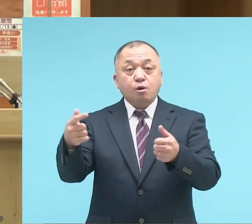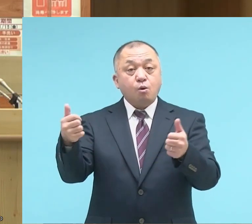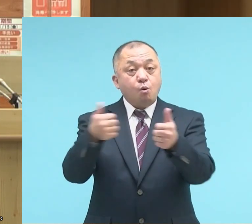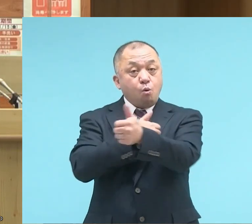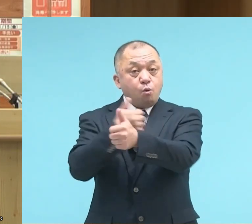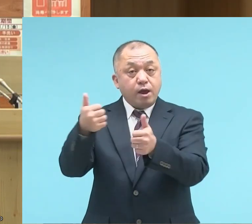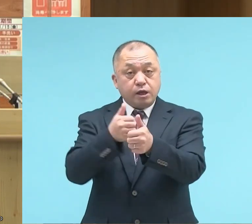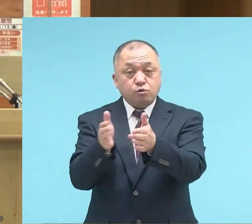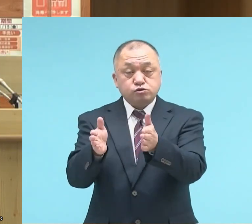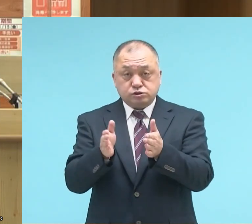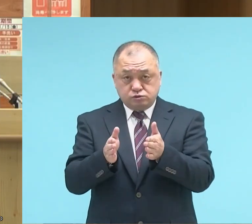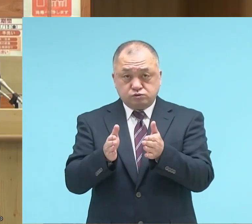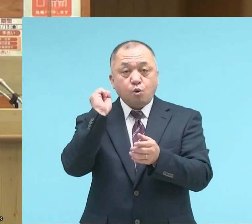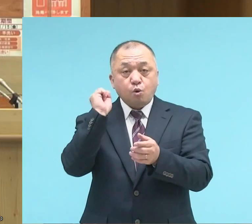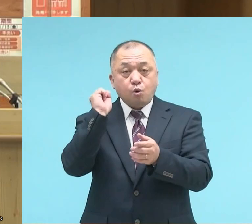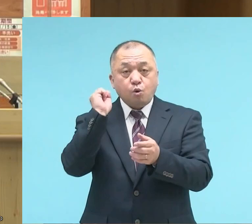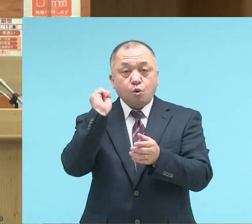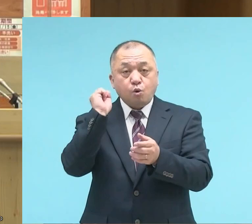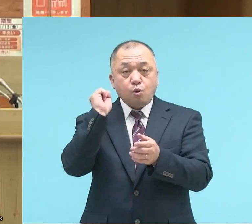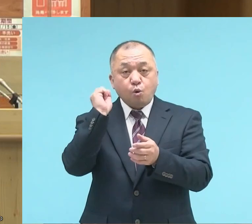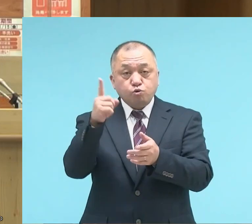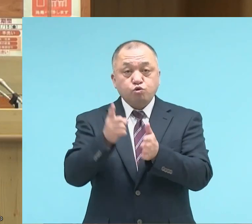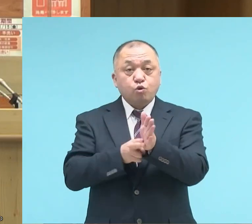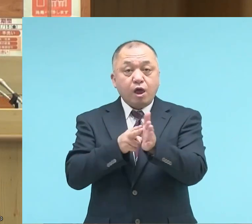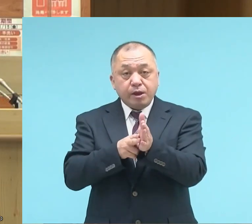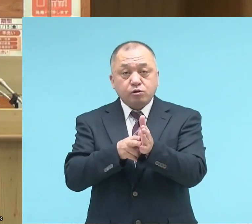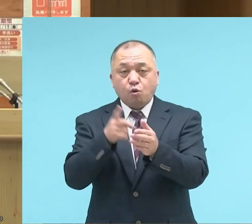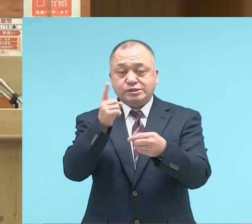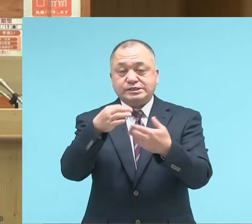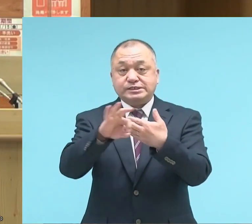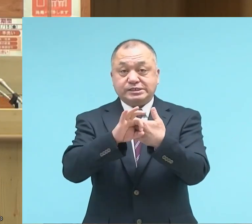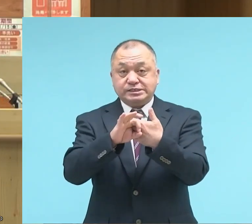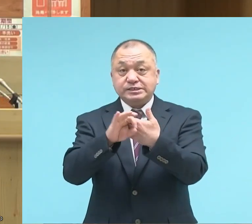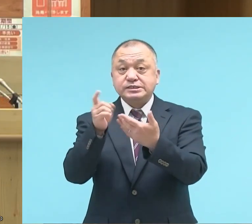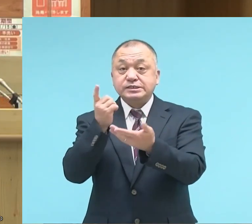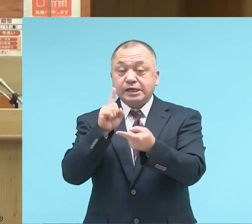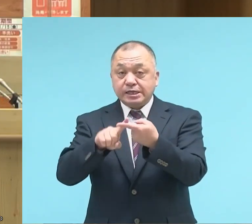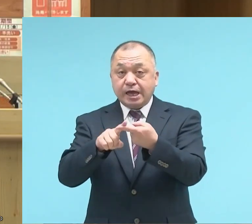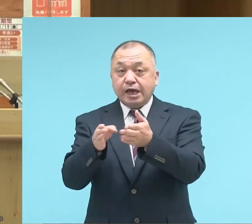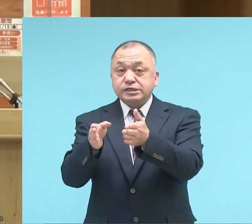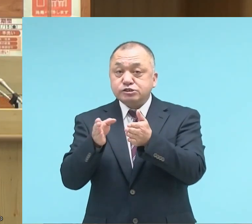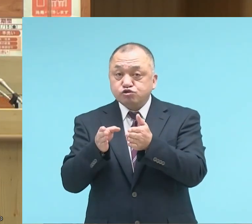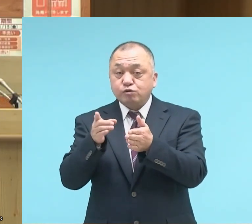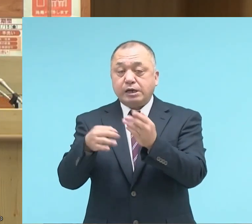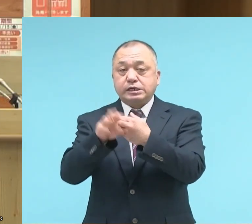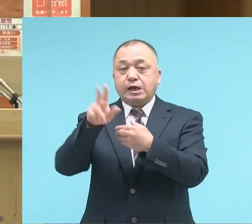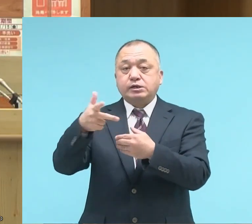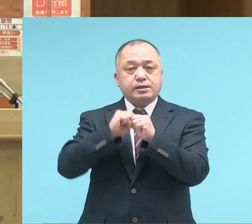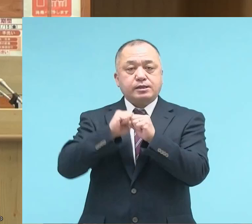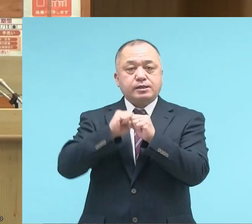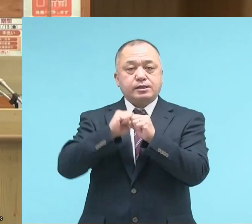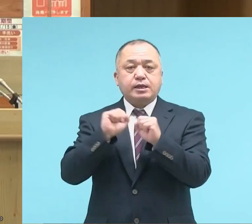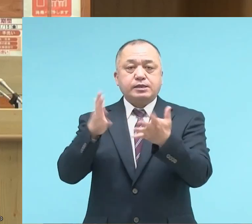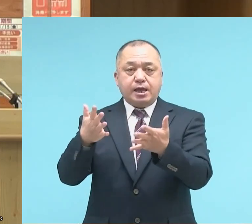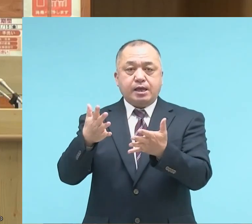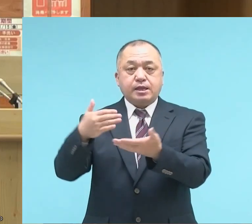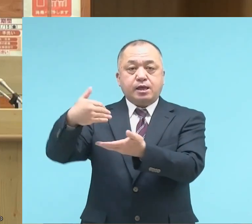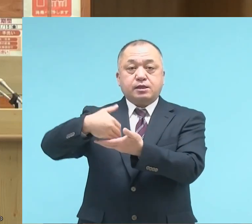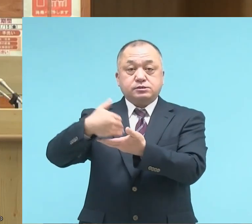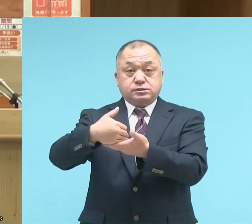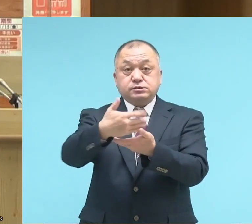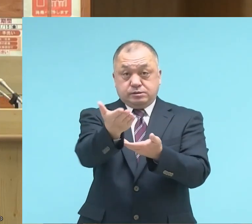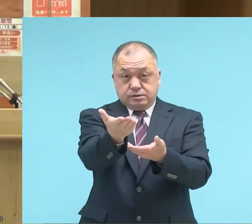の自粛やトラベルの自転車自粛は旭川市として考えていないという認識という話だったと思うんですけれども